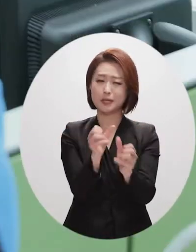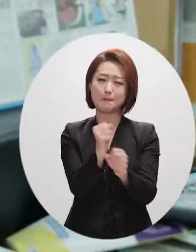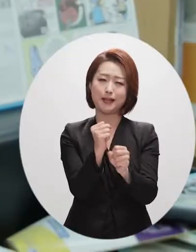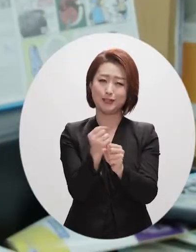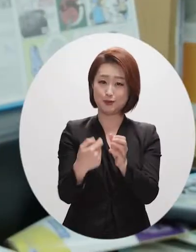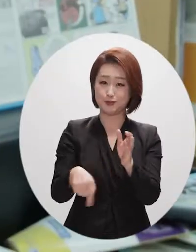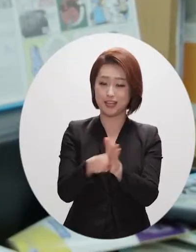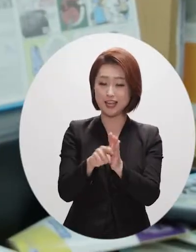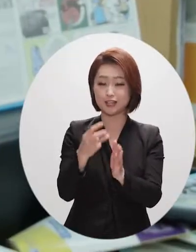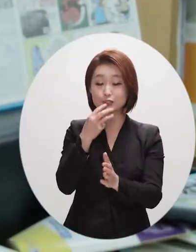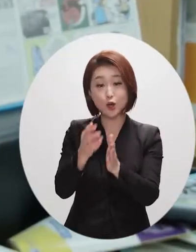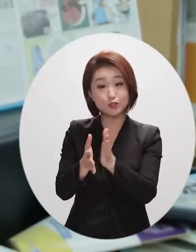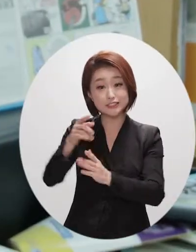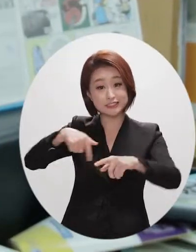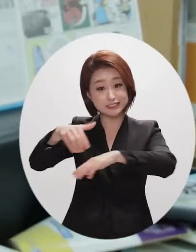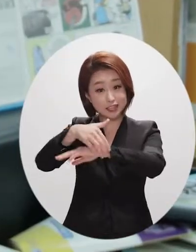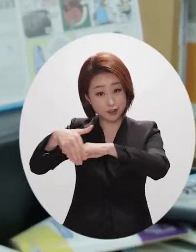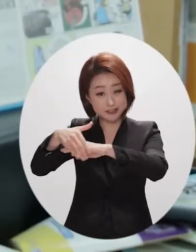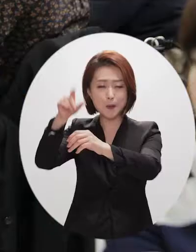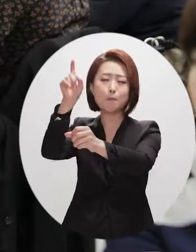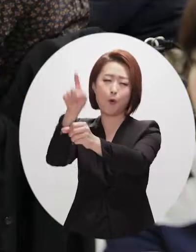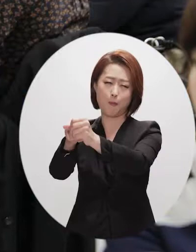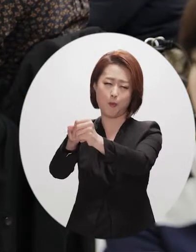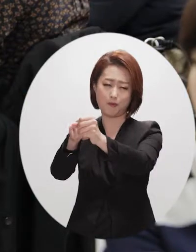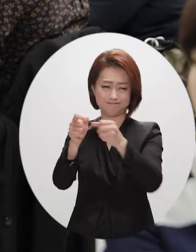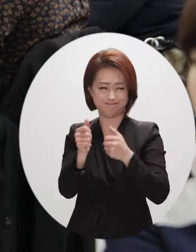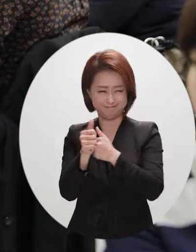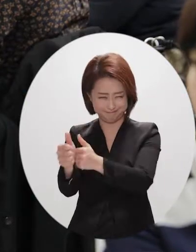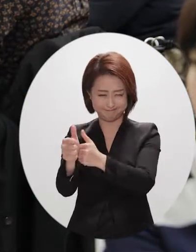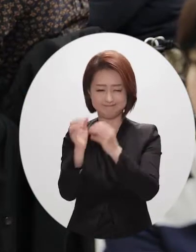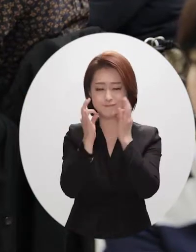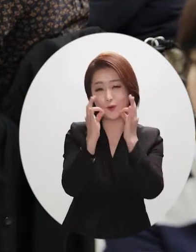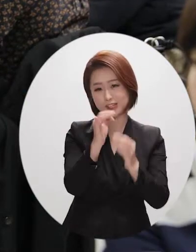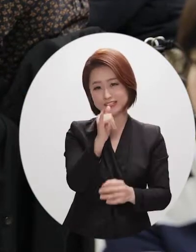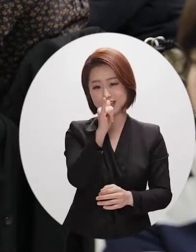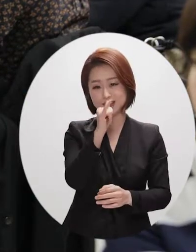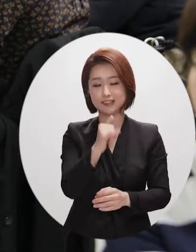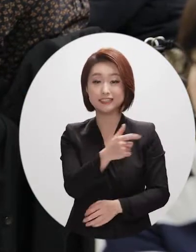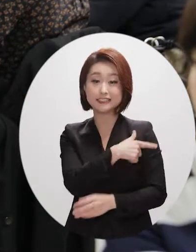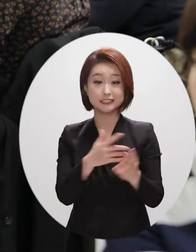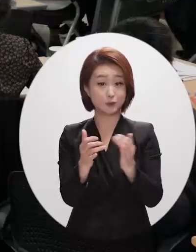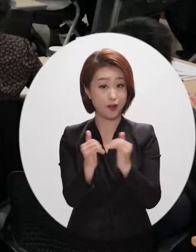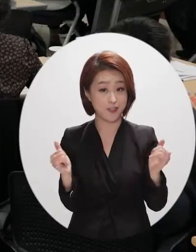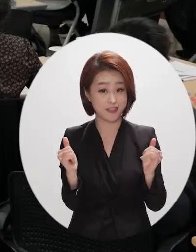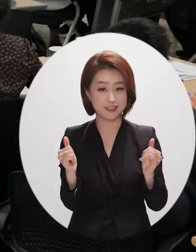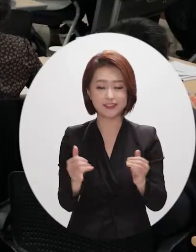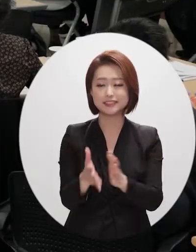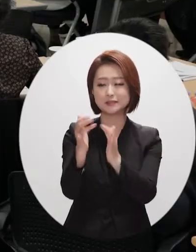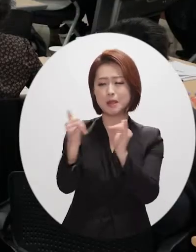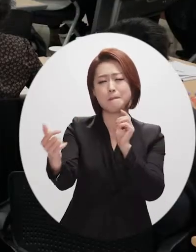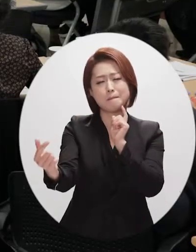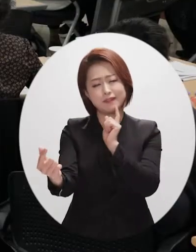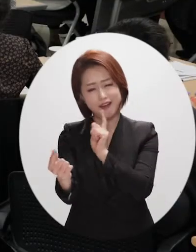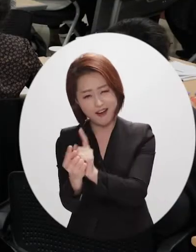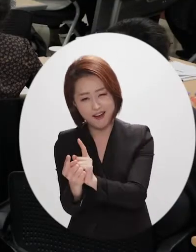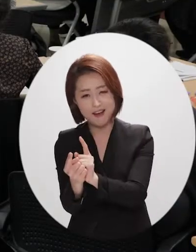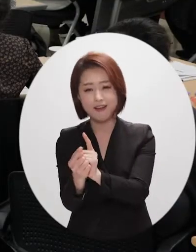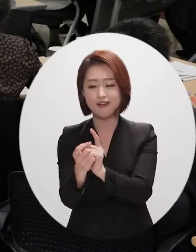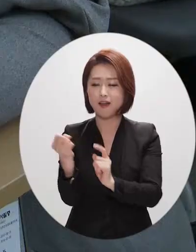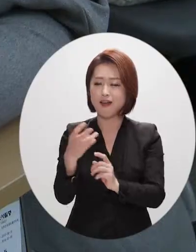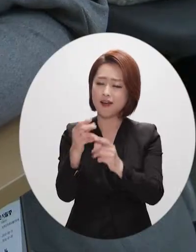서울시의 복지정책 구현을 위해 노력하고 있습니다 재단 임직원들은 많은 시민과 만나고